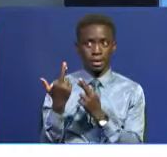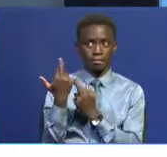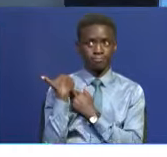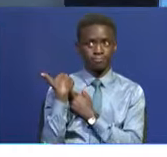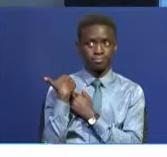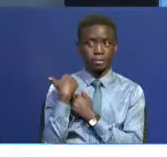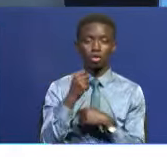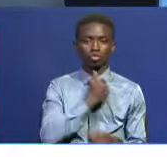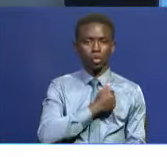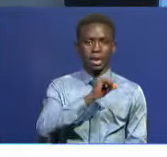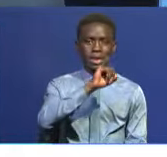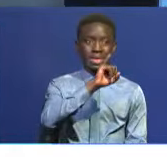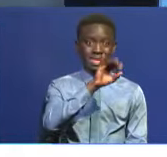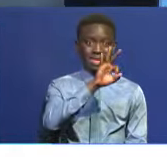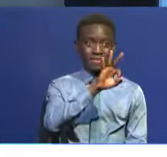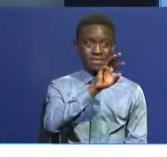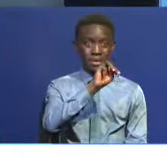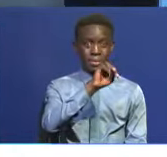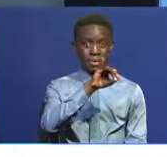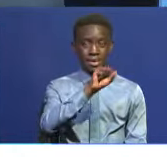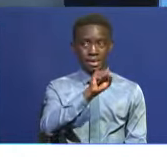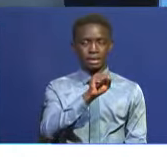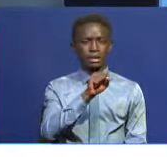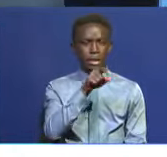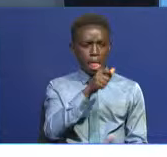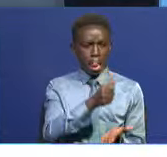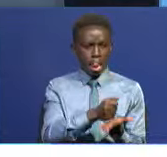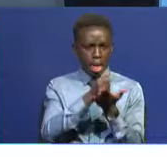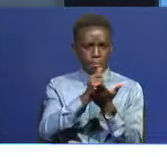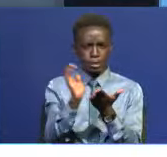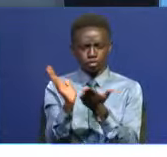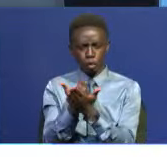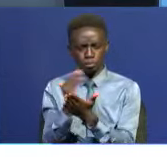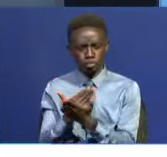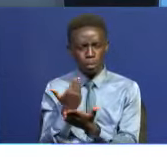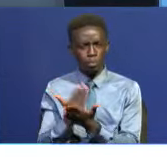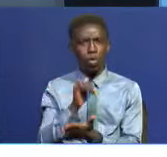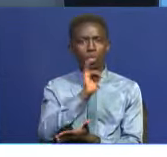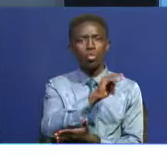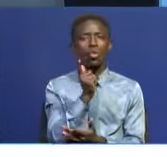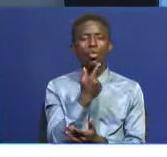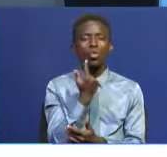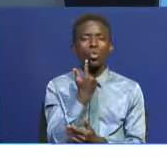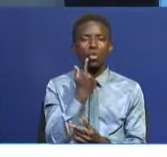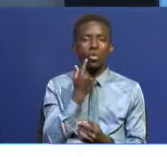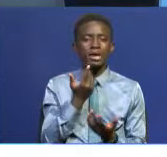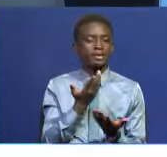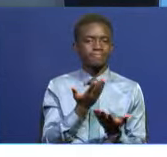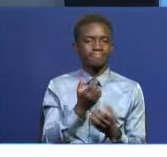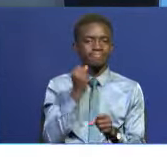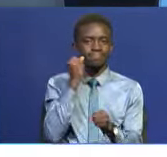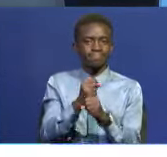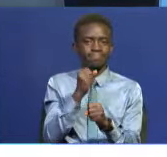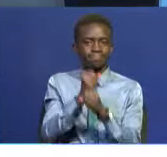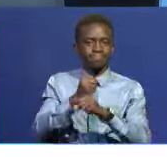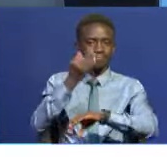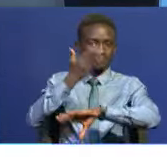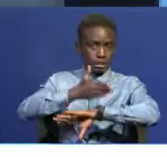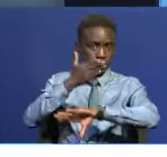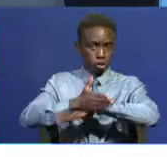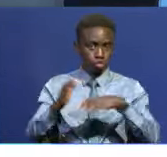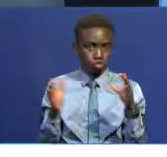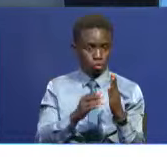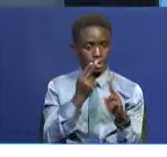yani IFMIS, ili kuwaondoa wafanyakazi bandia. Haya yalijiri huku waziri mpya wa mazingira Aden Duale akiahidi